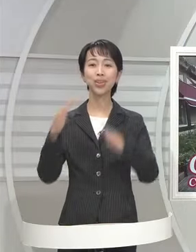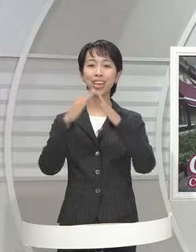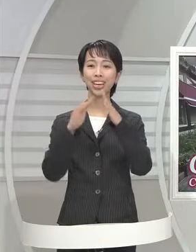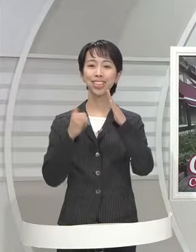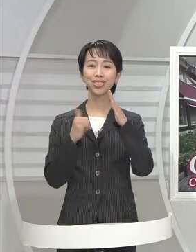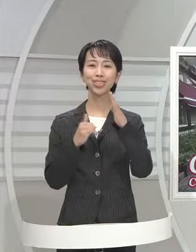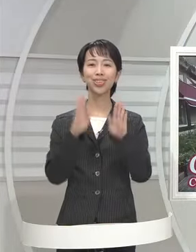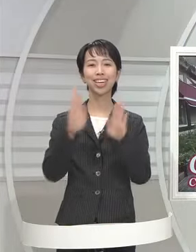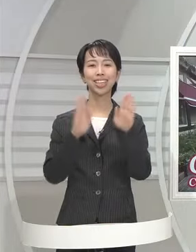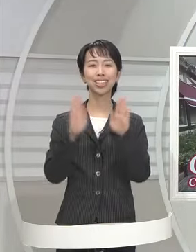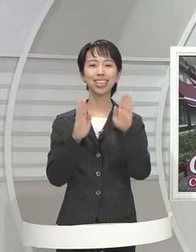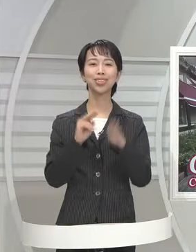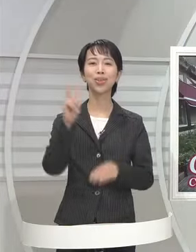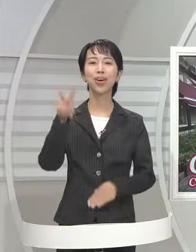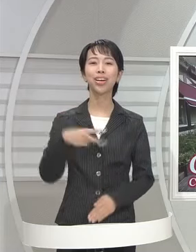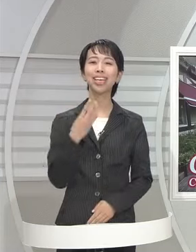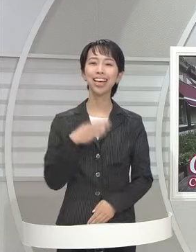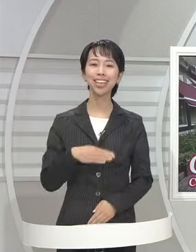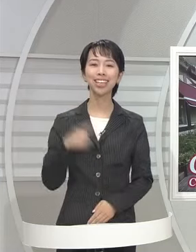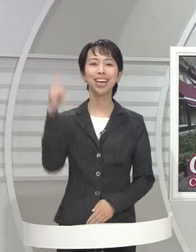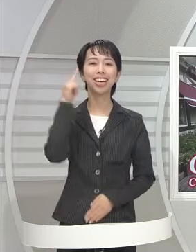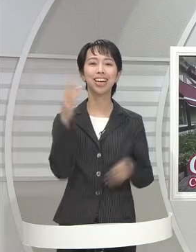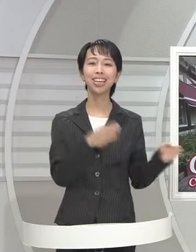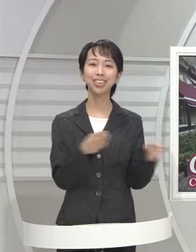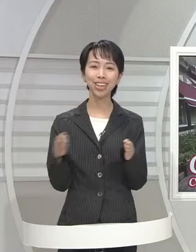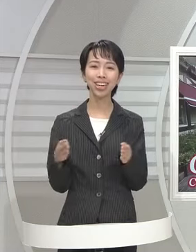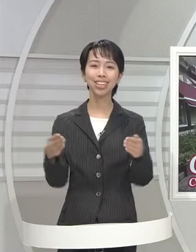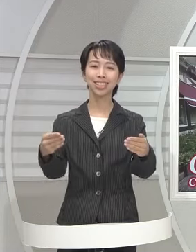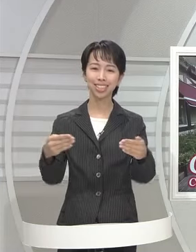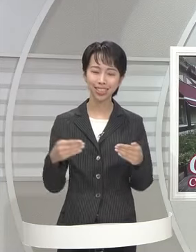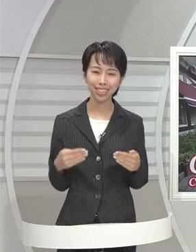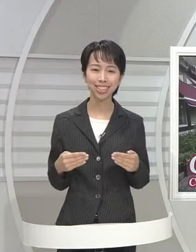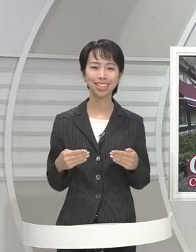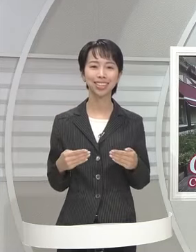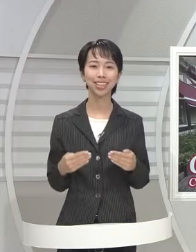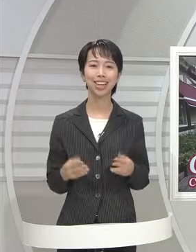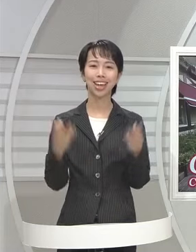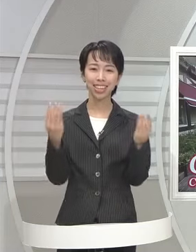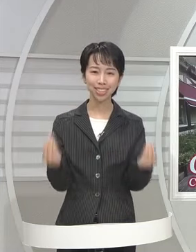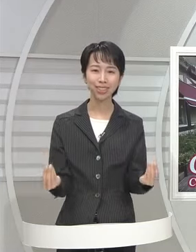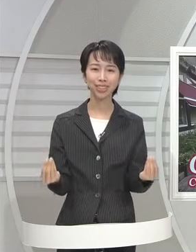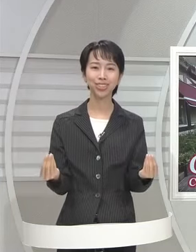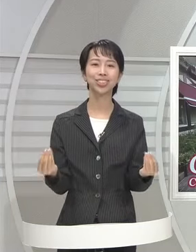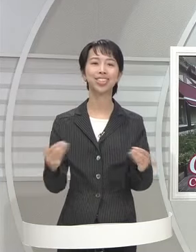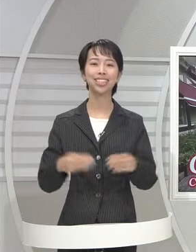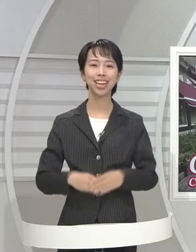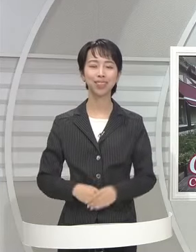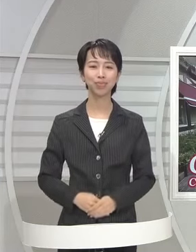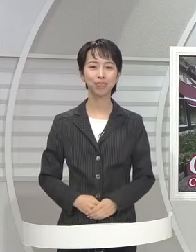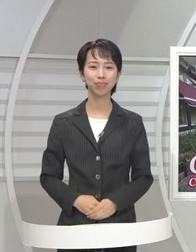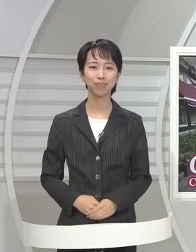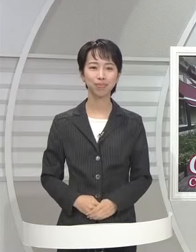多様な家族の形への理解や配慮が必要です。以上、特集でした。